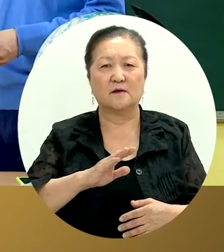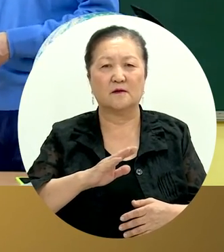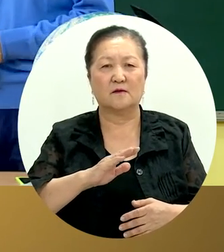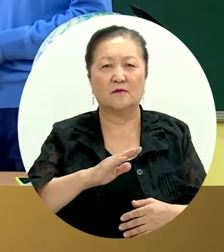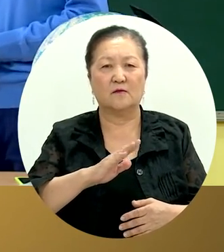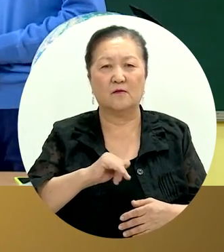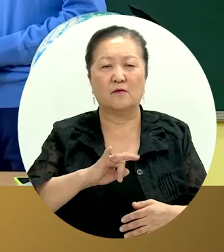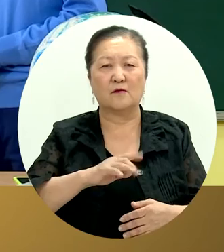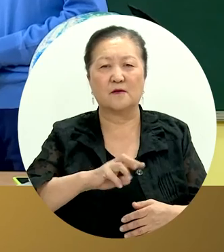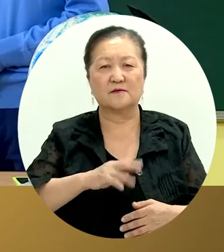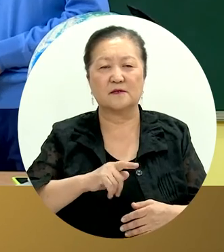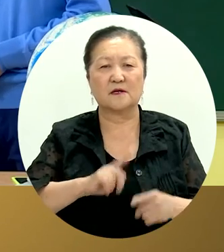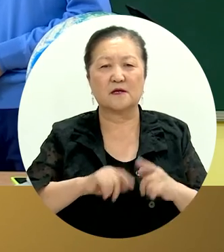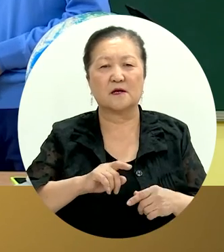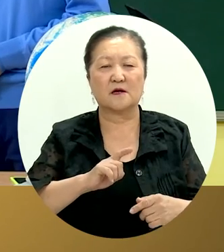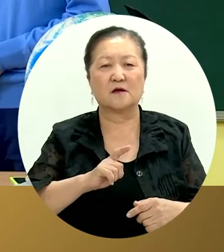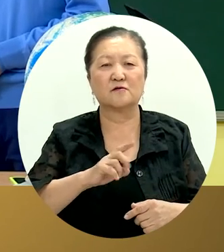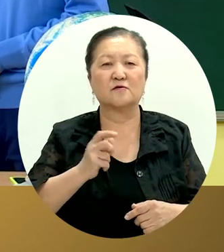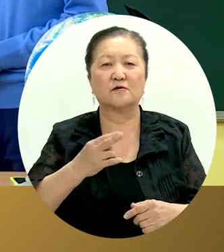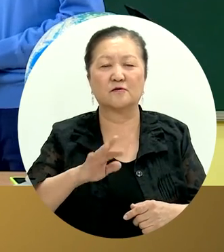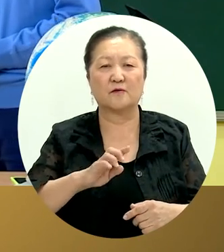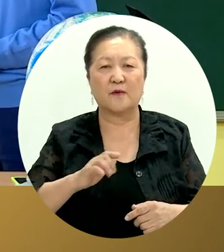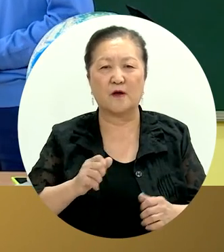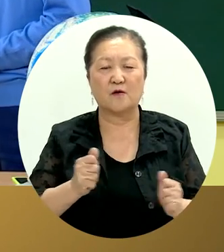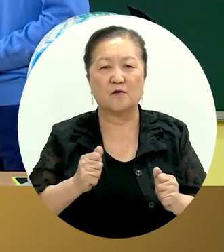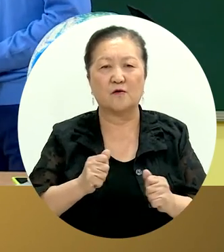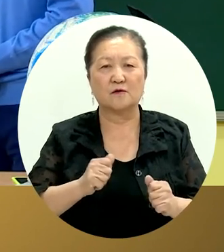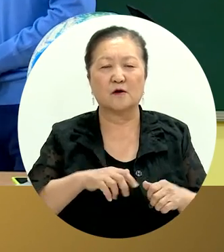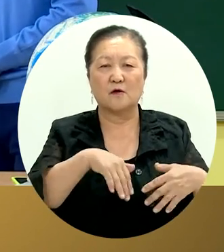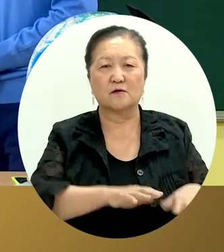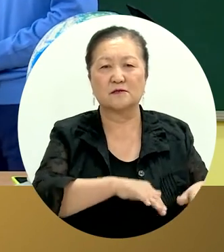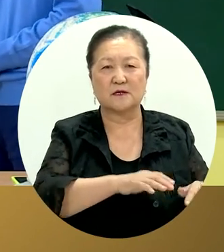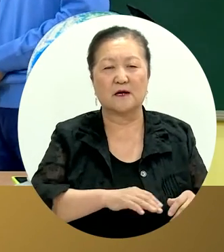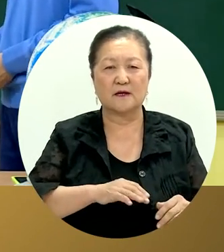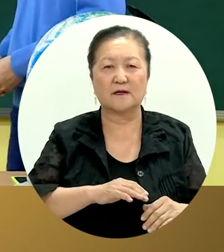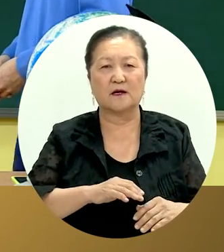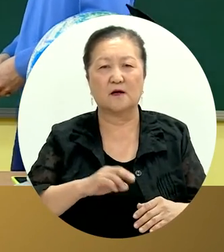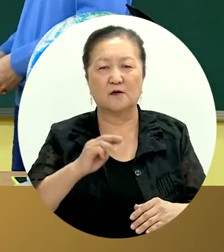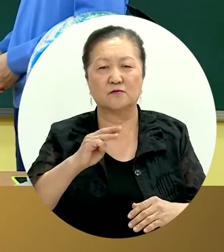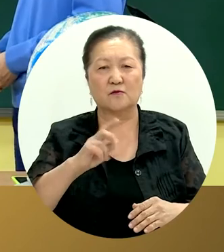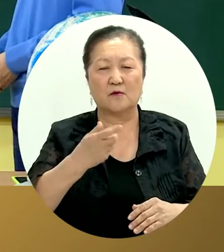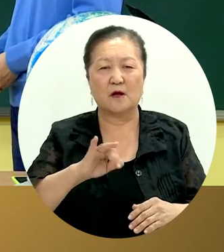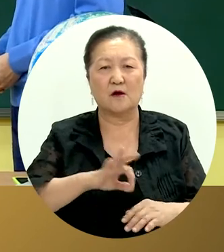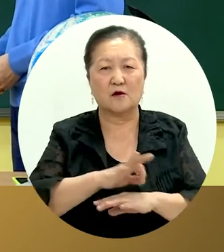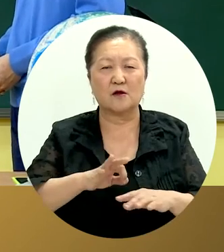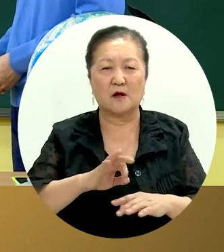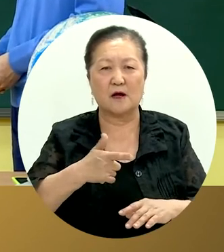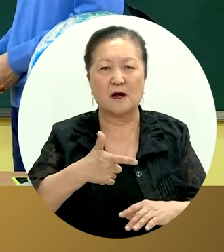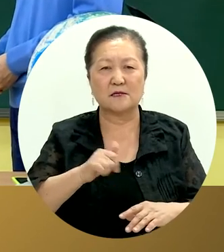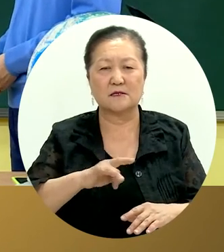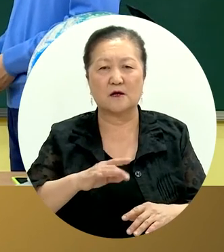амьсгал газрынхаа уур амьсгалд хэрхэн нөлөөлдөг бас харсан байхаа. Багшаа тэгэд энэ дулаан урсгал ягаад ийм халуун дулаахан